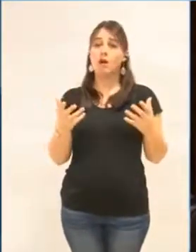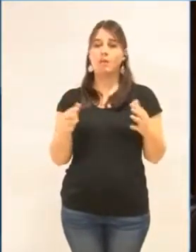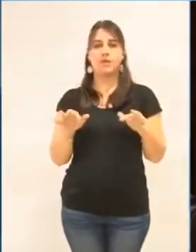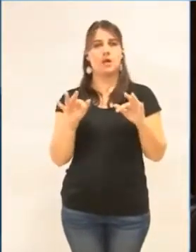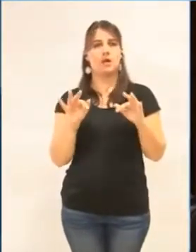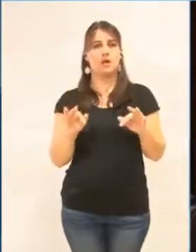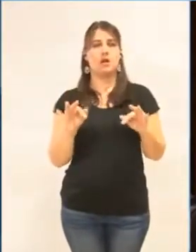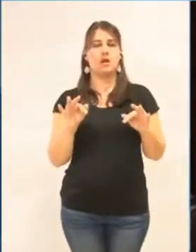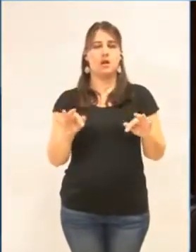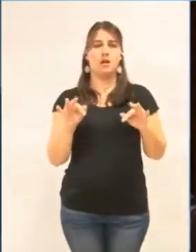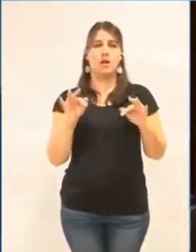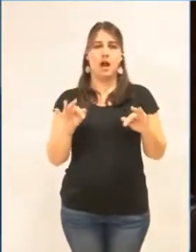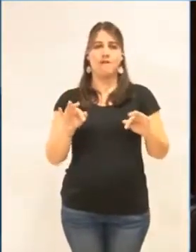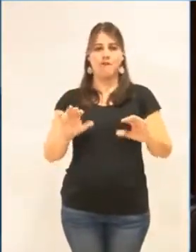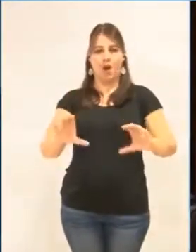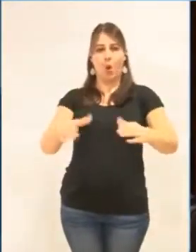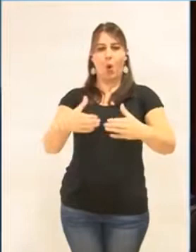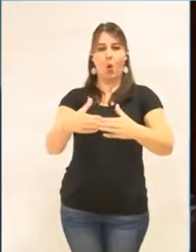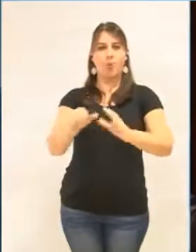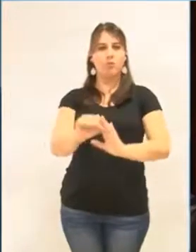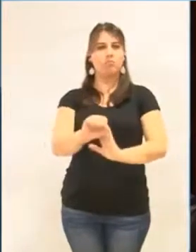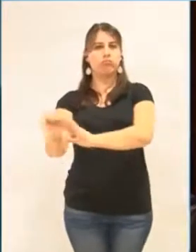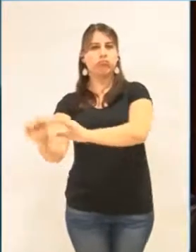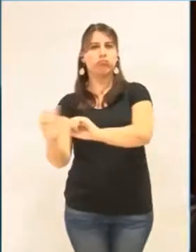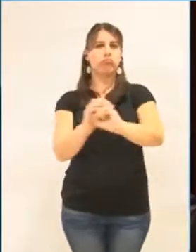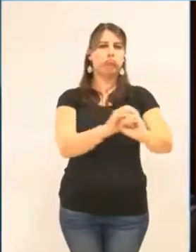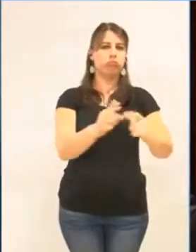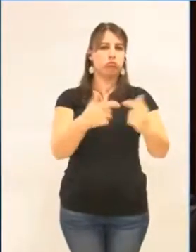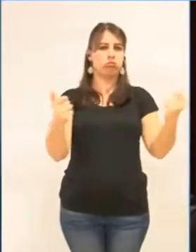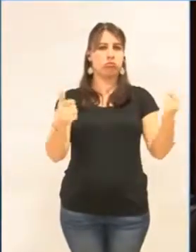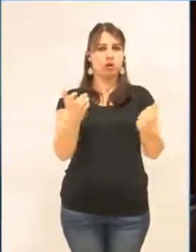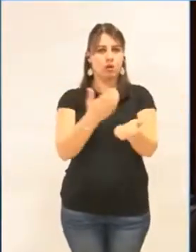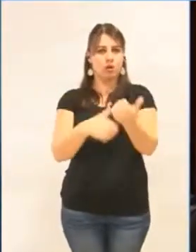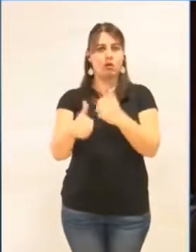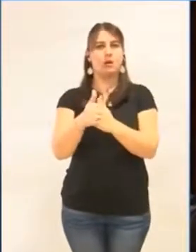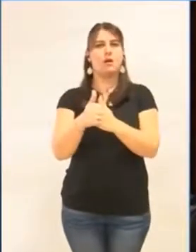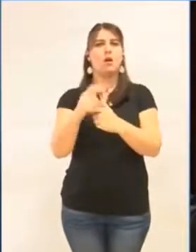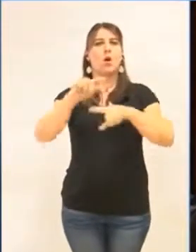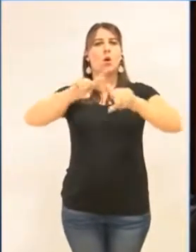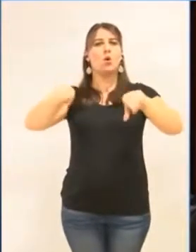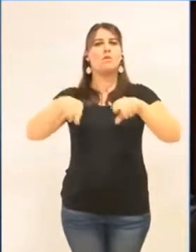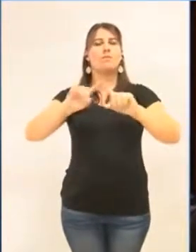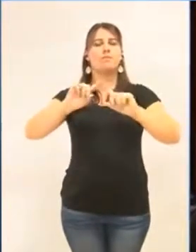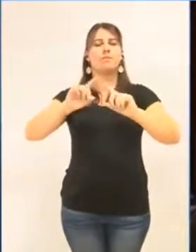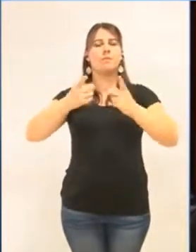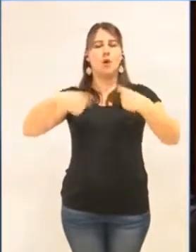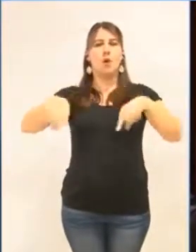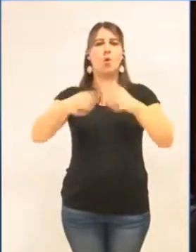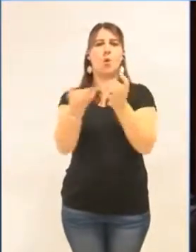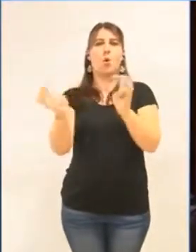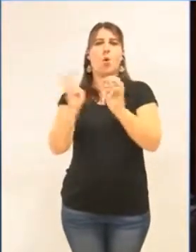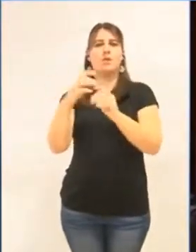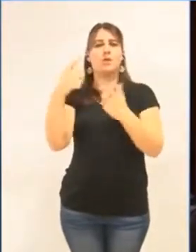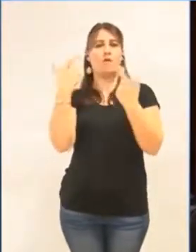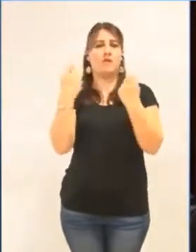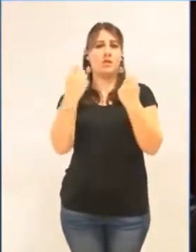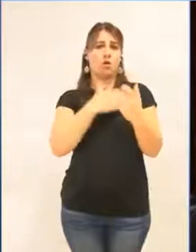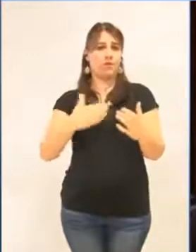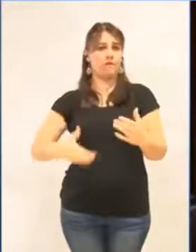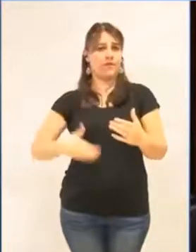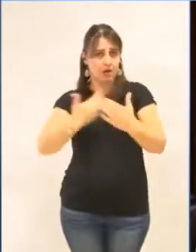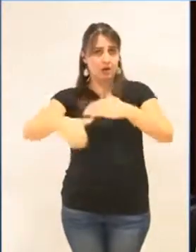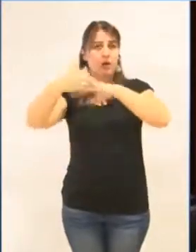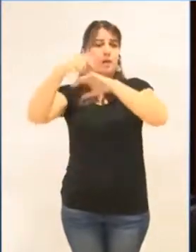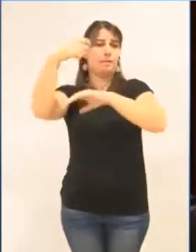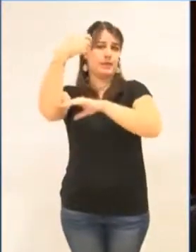la possibilité à un groupe de l'opposition de présider la commission finances de la ville de Grenoble. C'est fait à